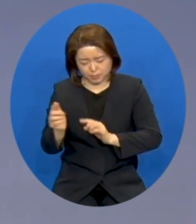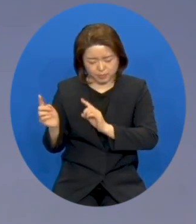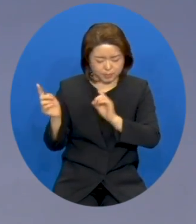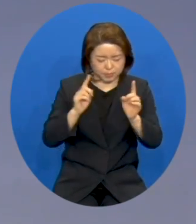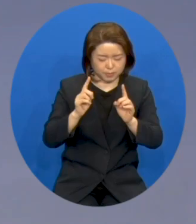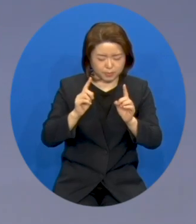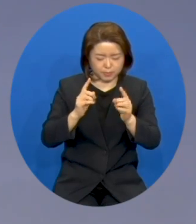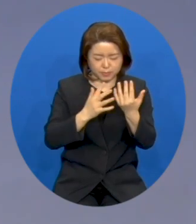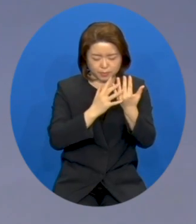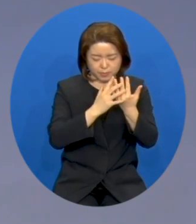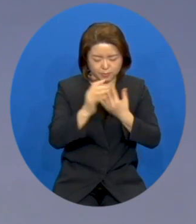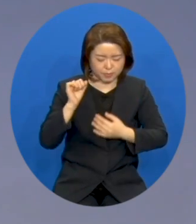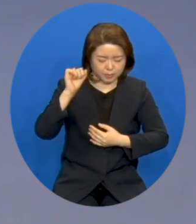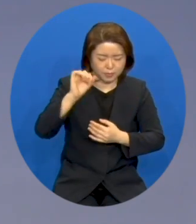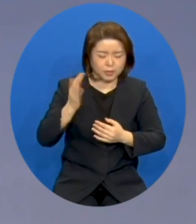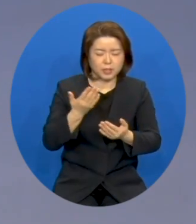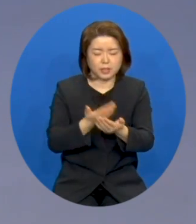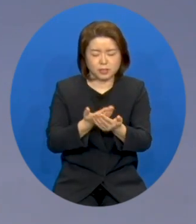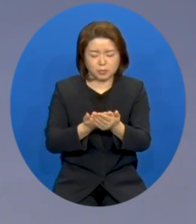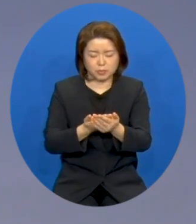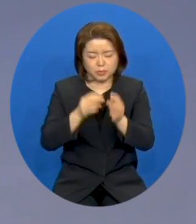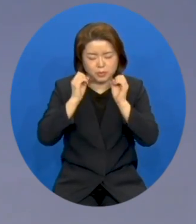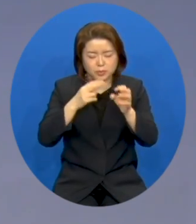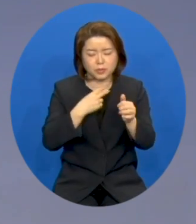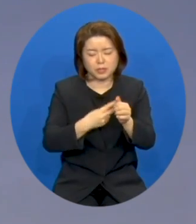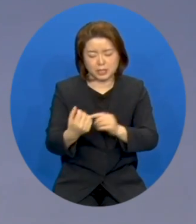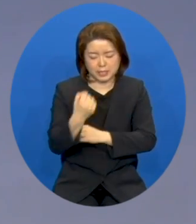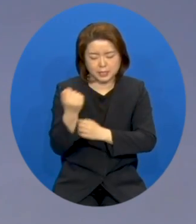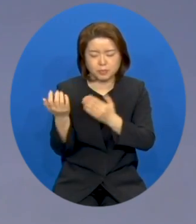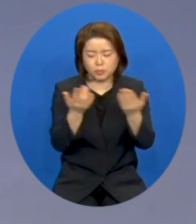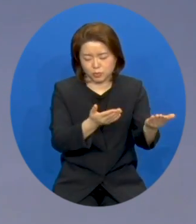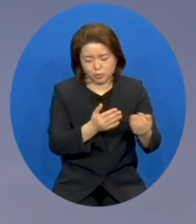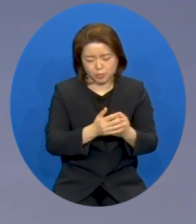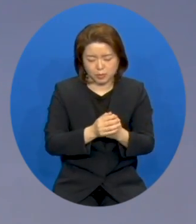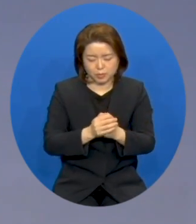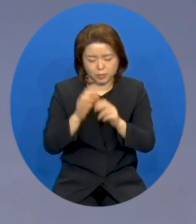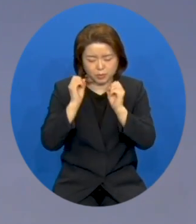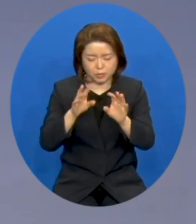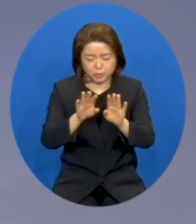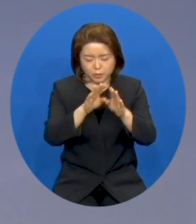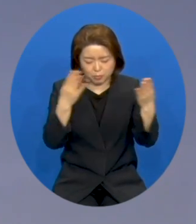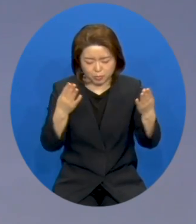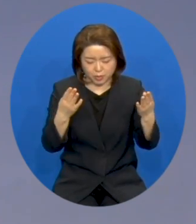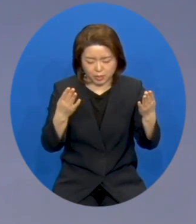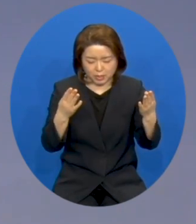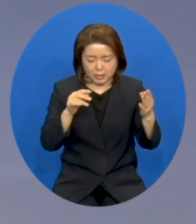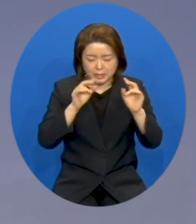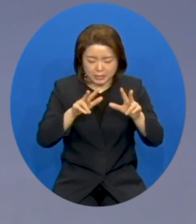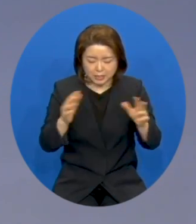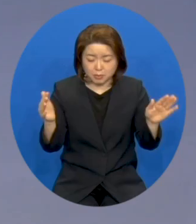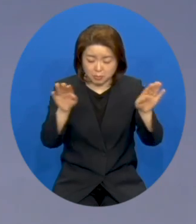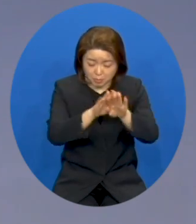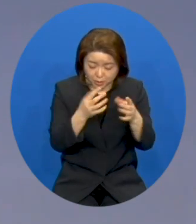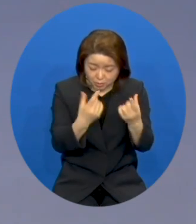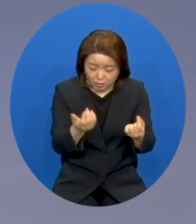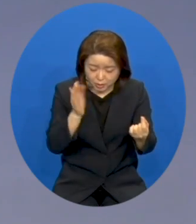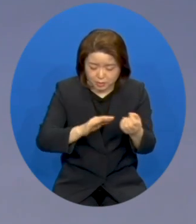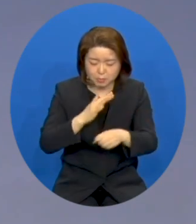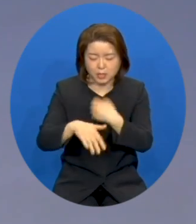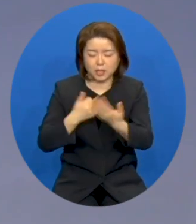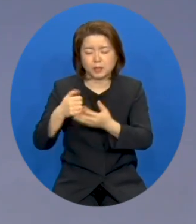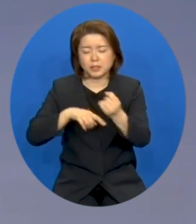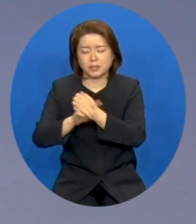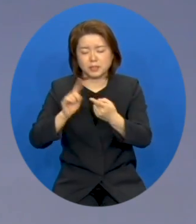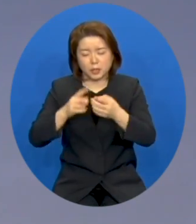일어나게 하소서. 선교사님들에게 힘 주소서. 선교의 문이 막힌 것 같다도 하나님의 뜻대로